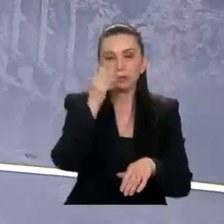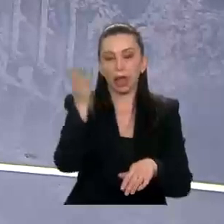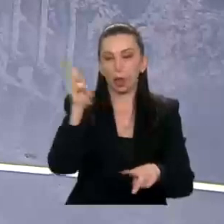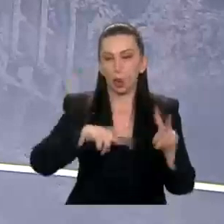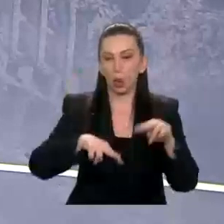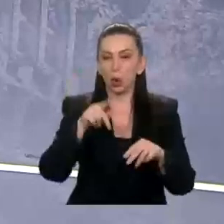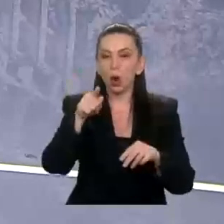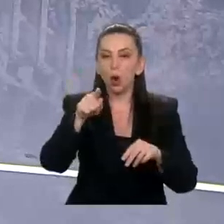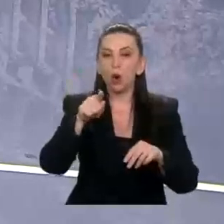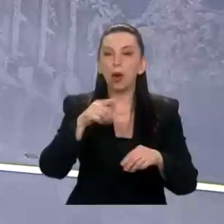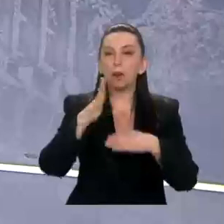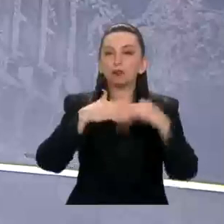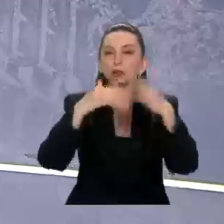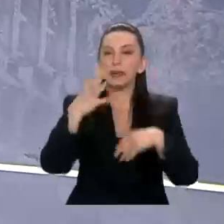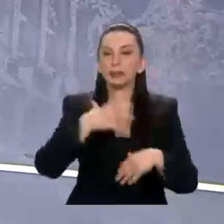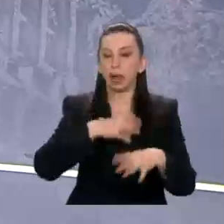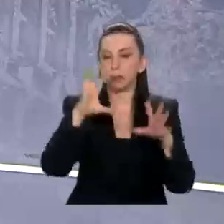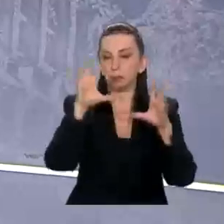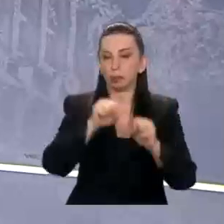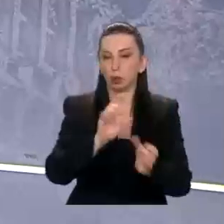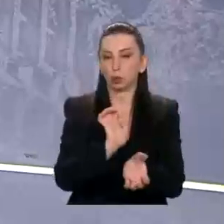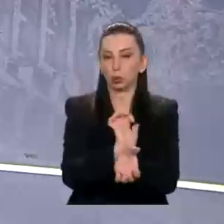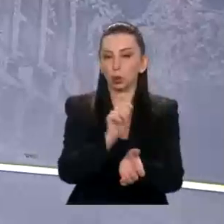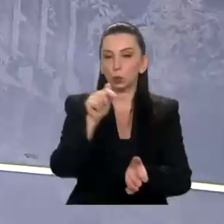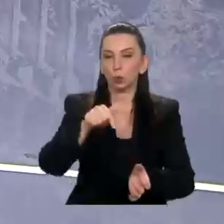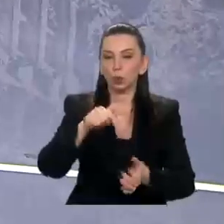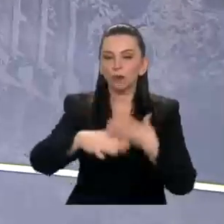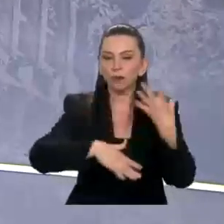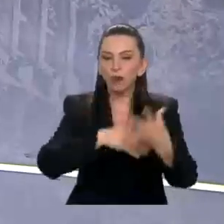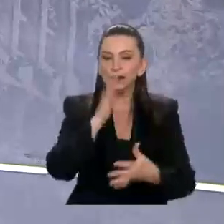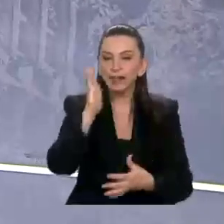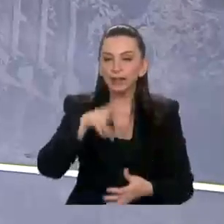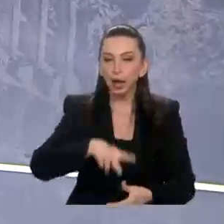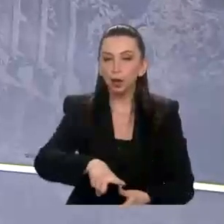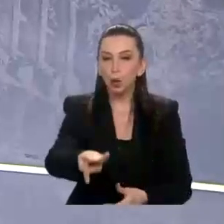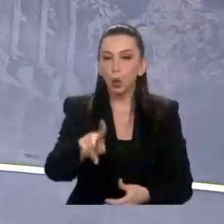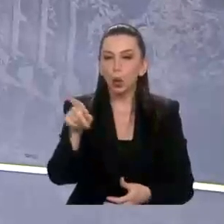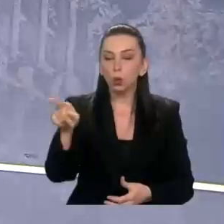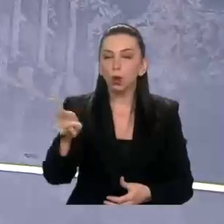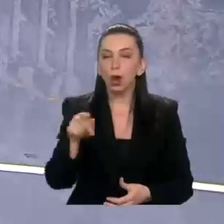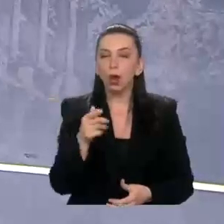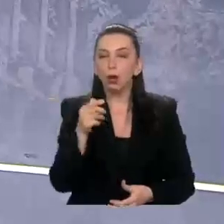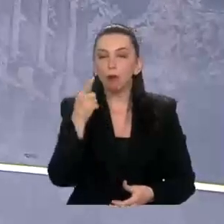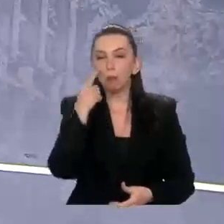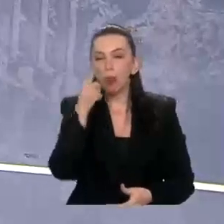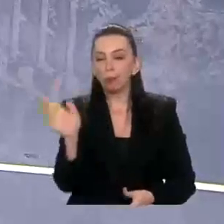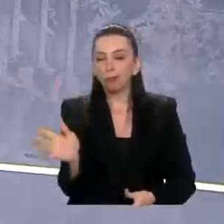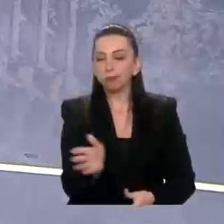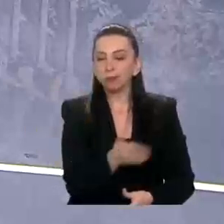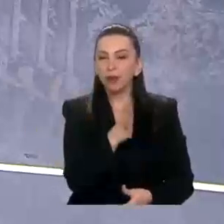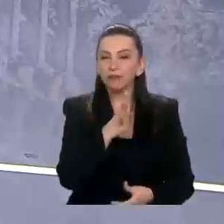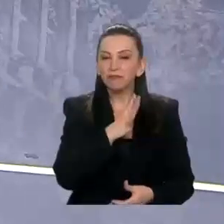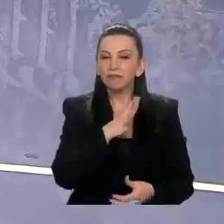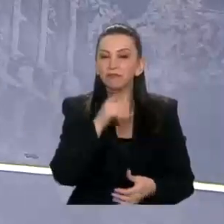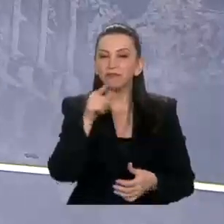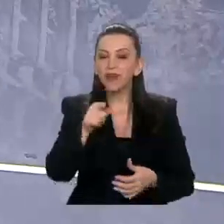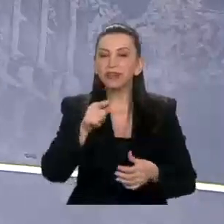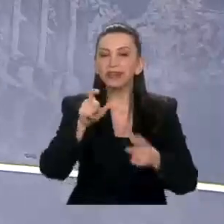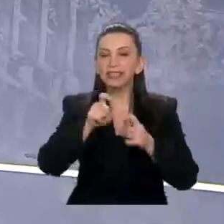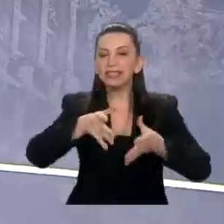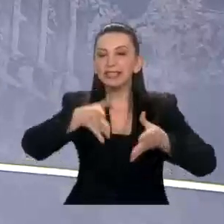rezidansın sahibi yakalandı, tutuklandı. Bugünse faciaya giden yolda ihmalleri bir yıl önce fark eden bir site